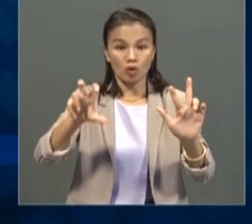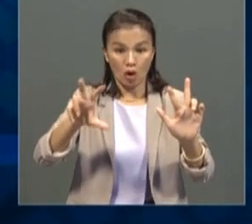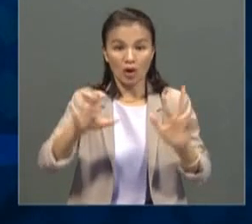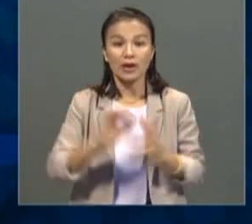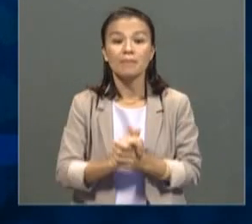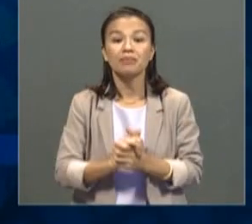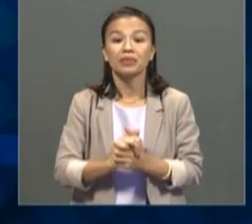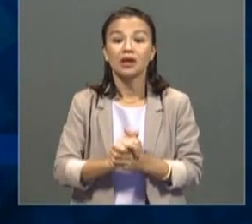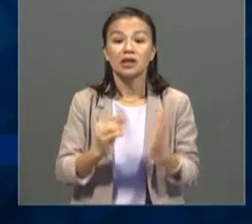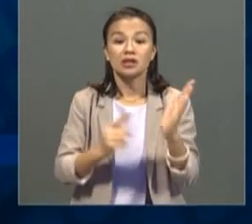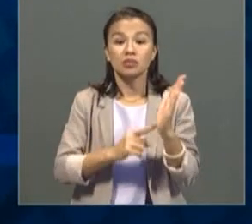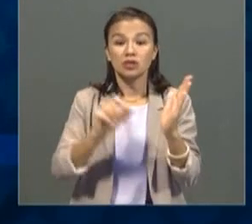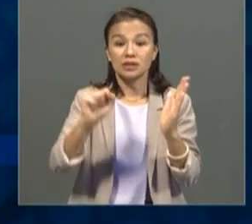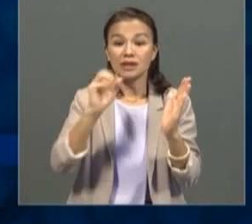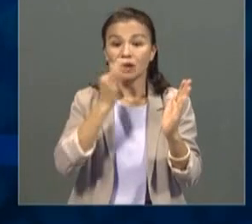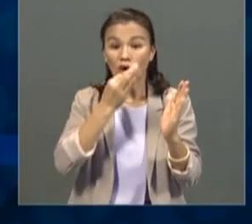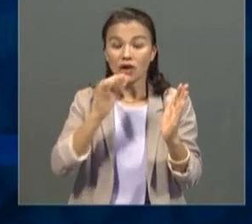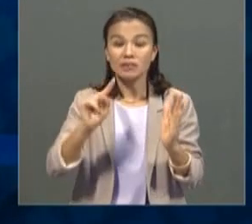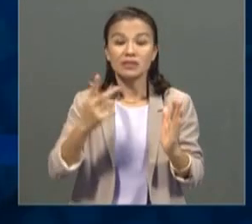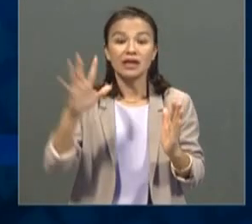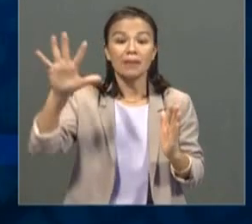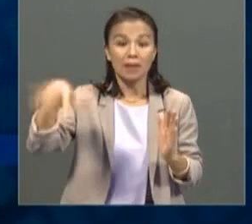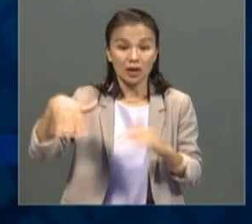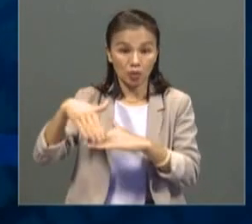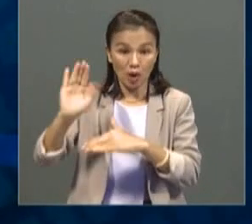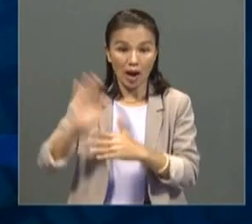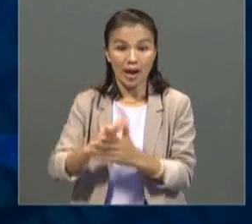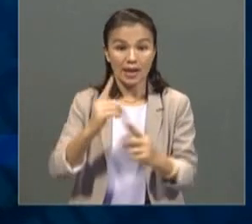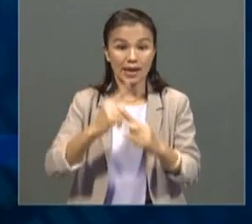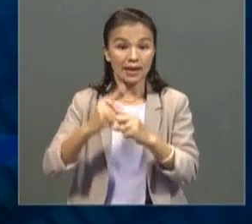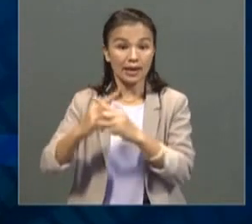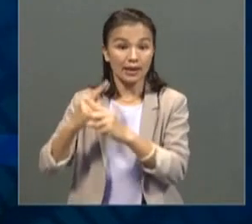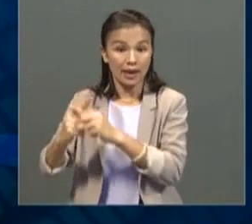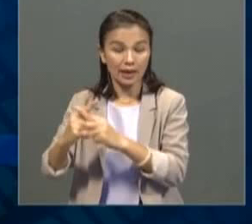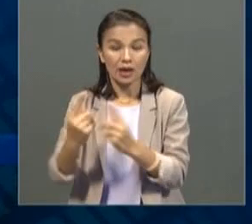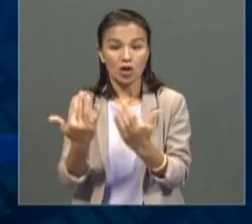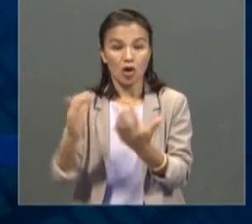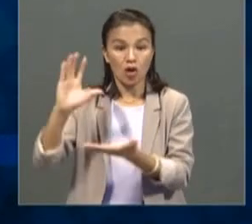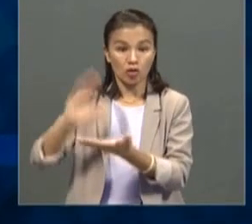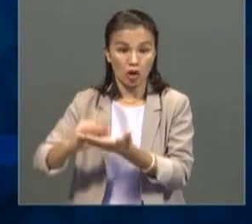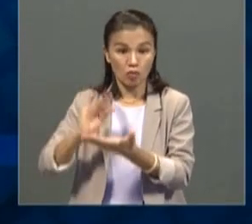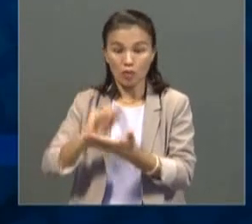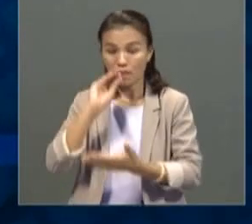ลยสมุสาคมาตะต้องอะไรเราจะยาตัวบาร์เลยกาวเจ